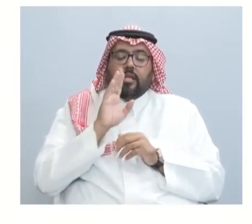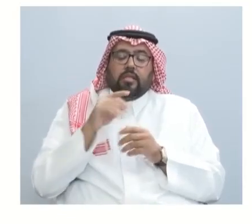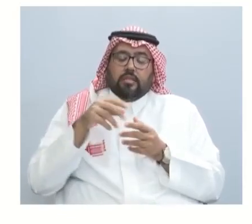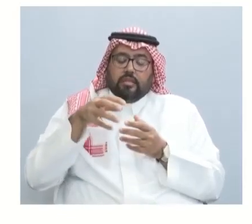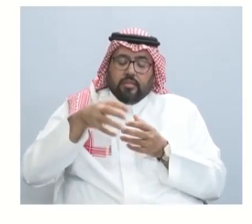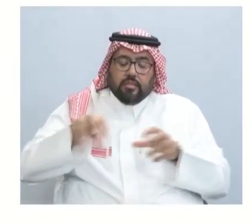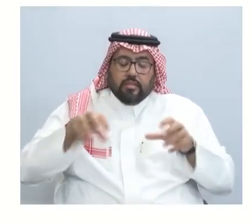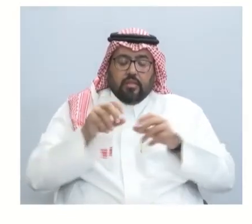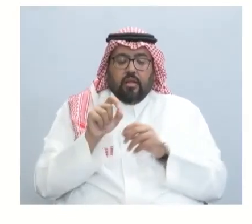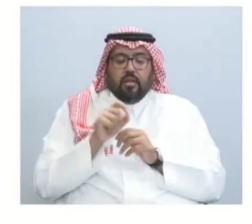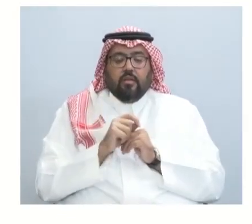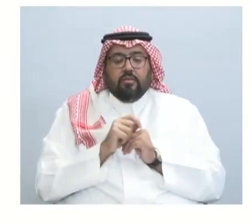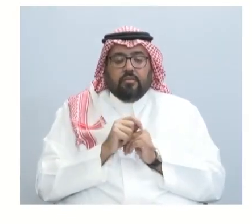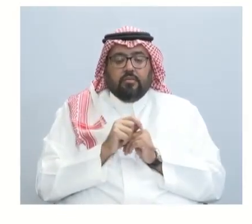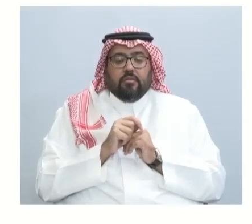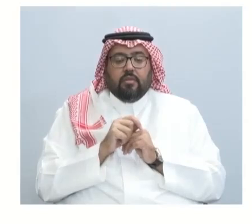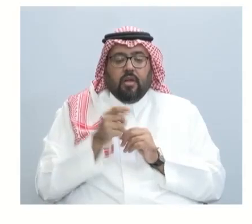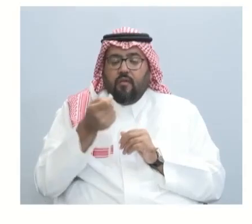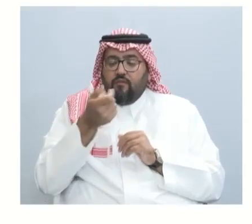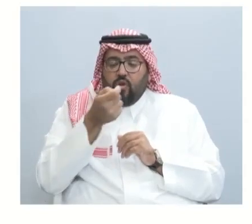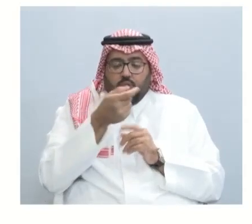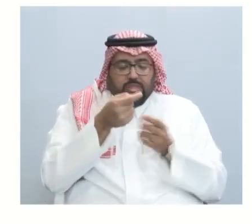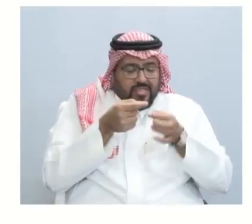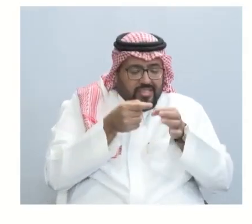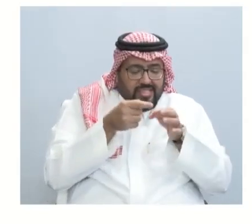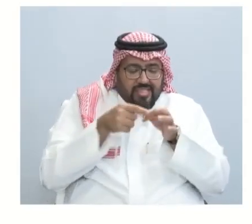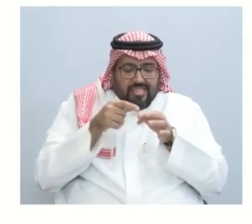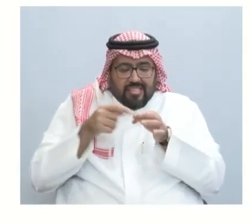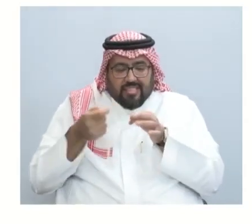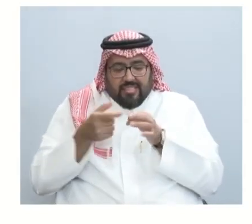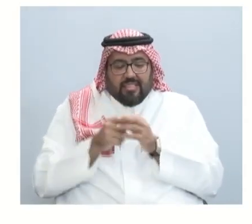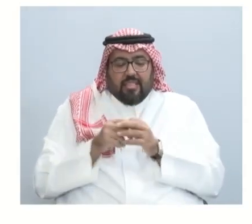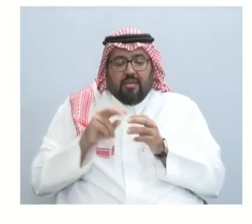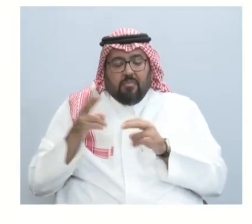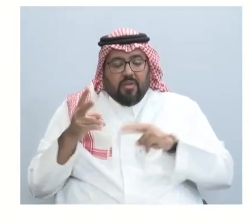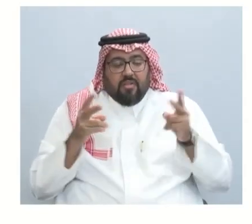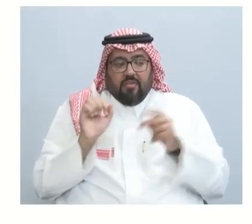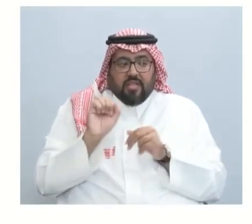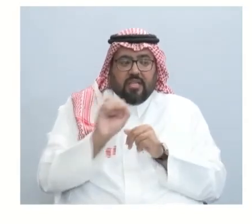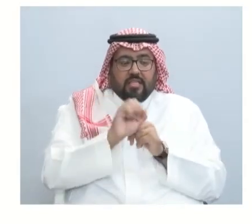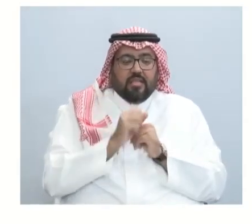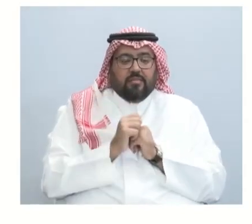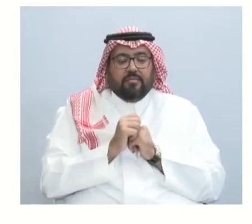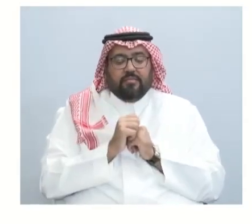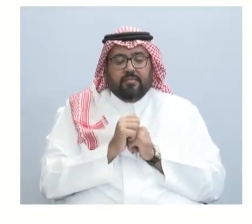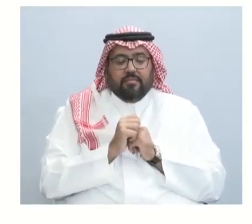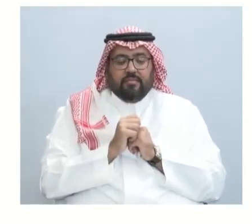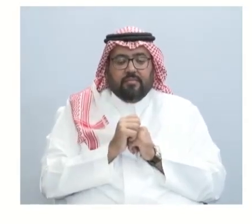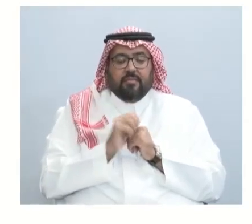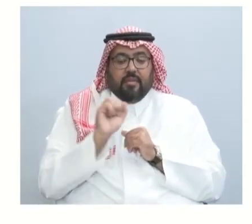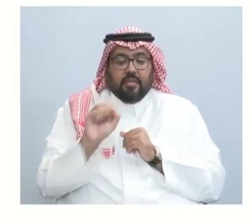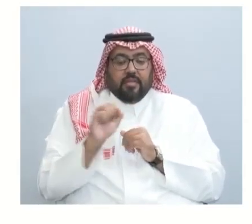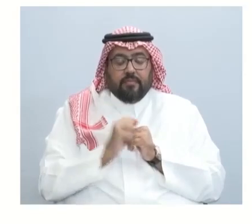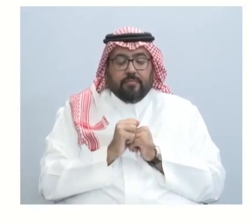مختلفه من العملات النقديه وذلك باختلاف خصائصها الفيزيائيه من هذه